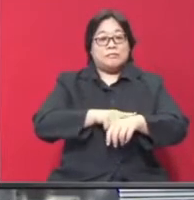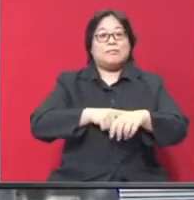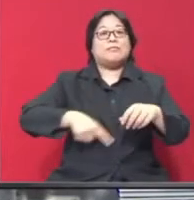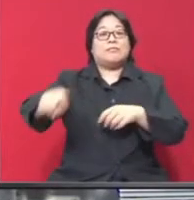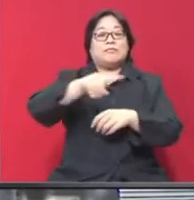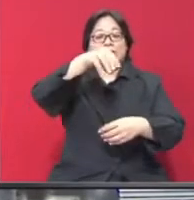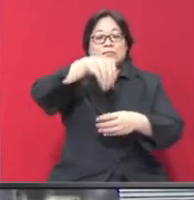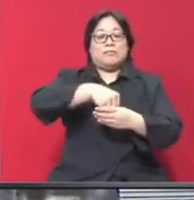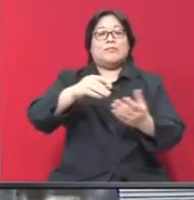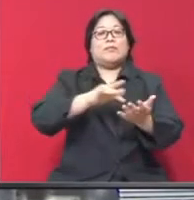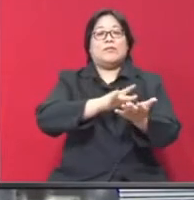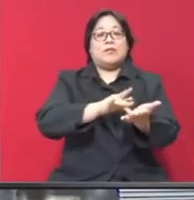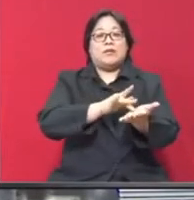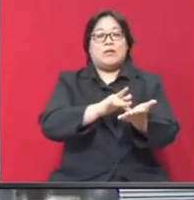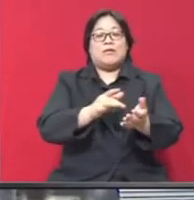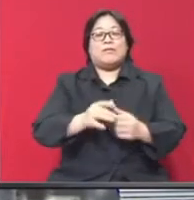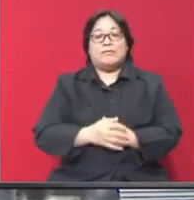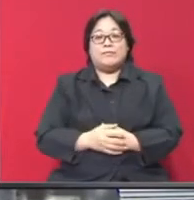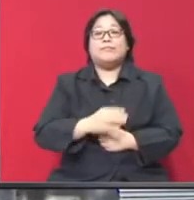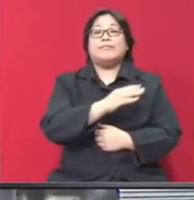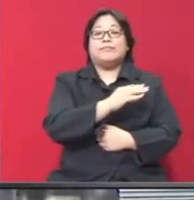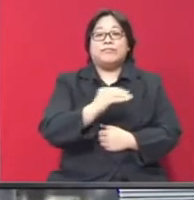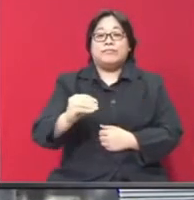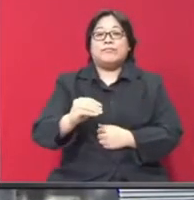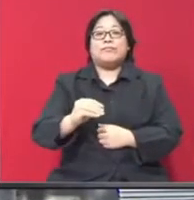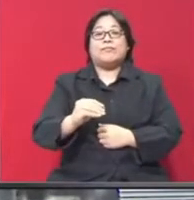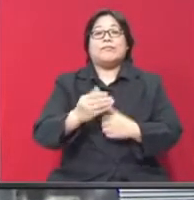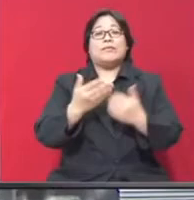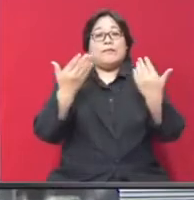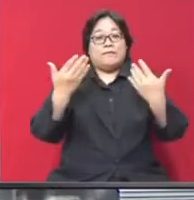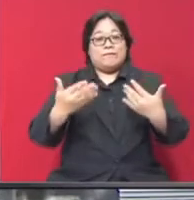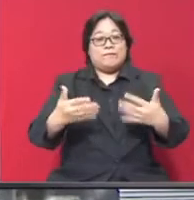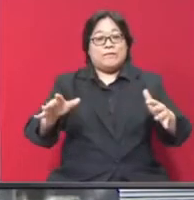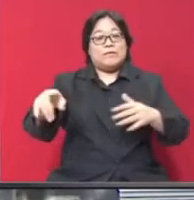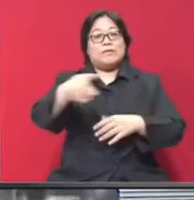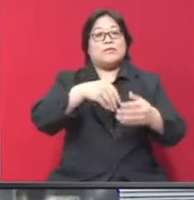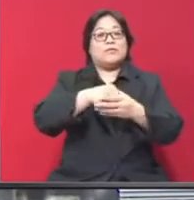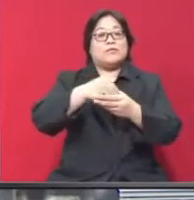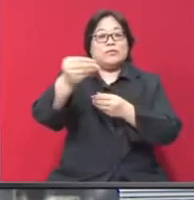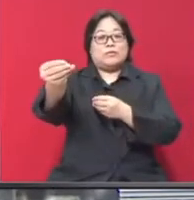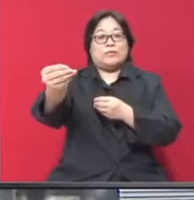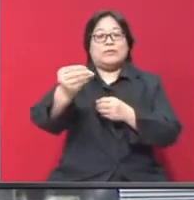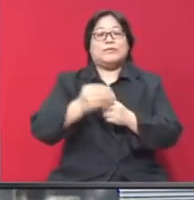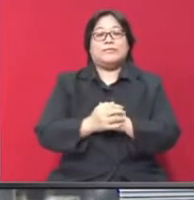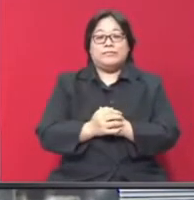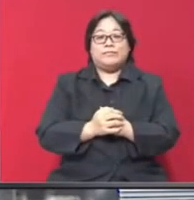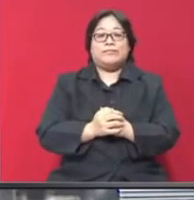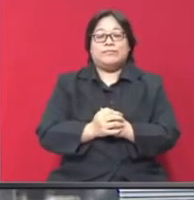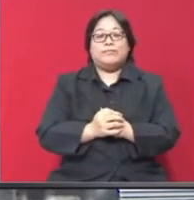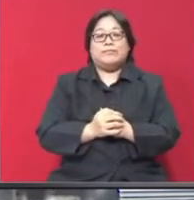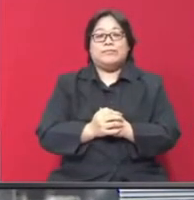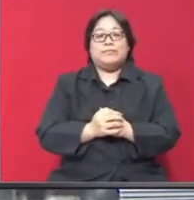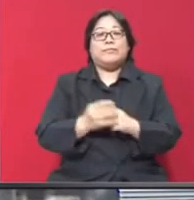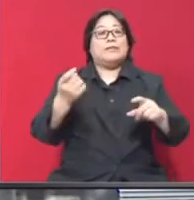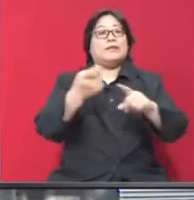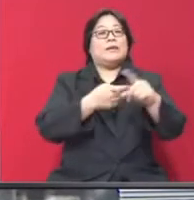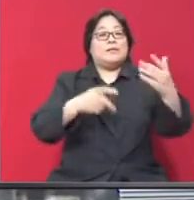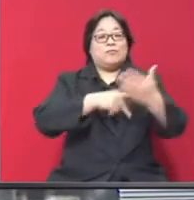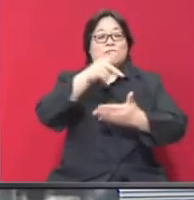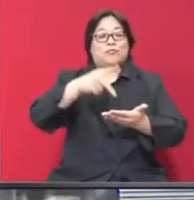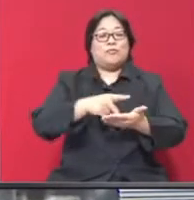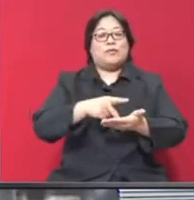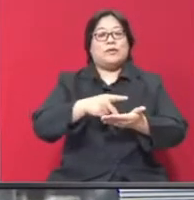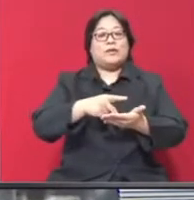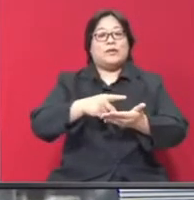mereka menjalani rawatan ane kemudiannya selepas mereka ini keluar daripada atau pemulihan